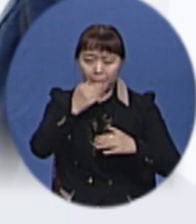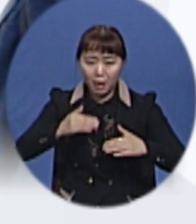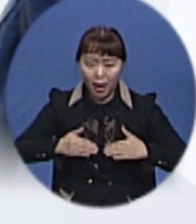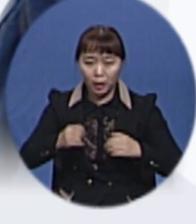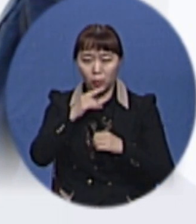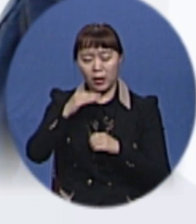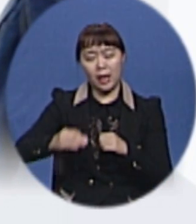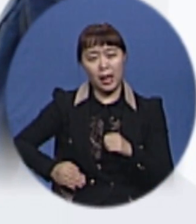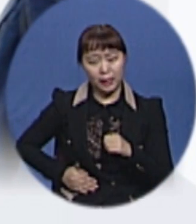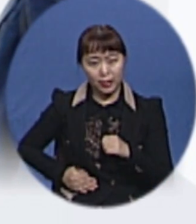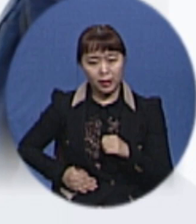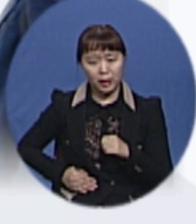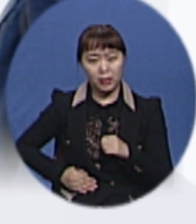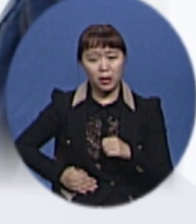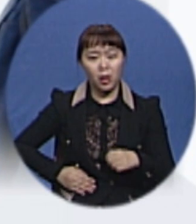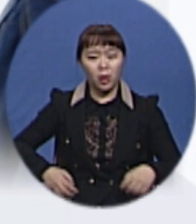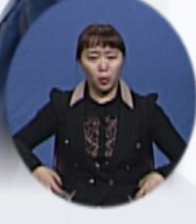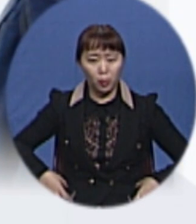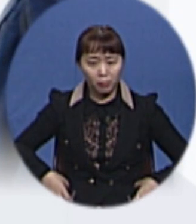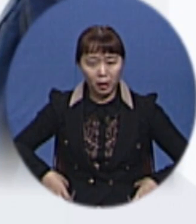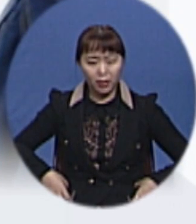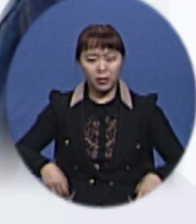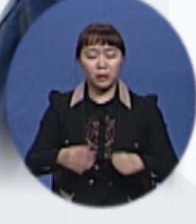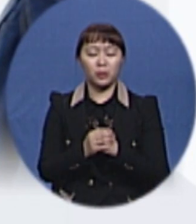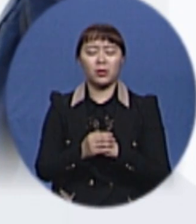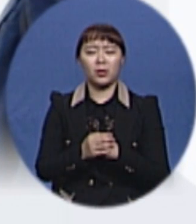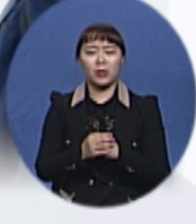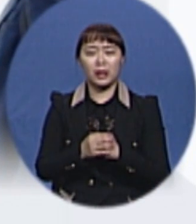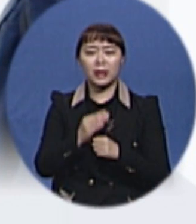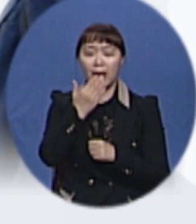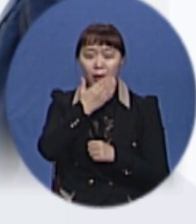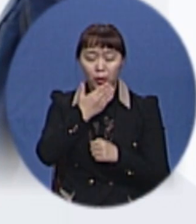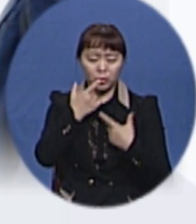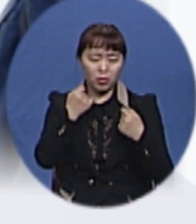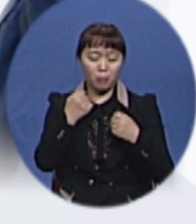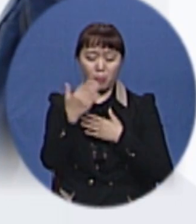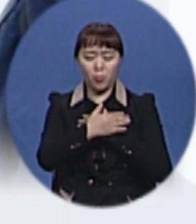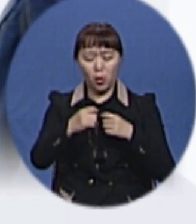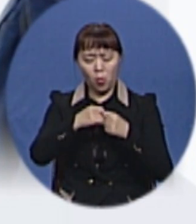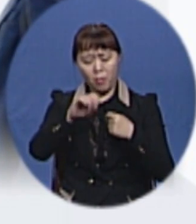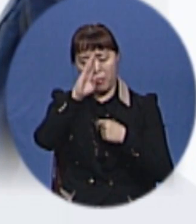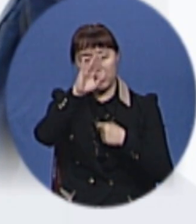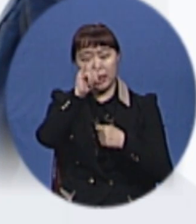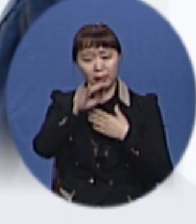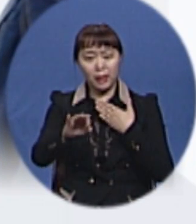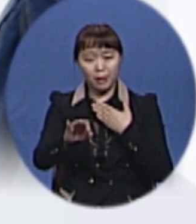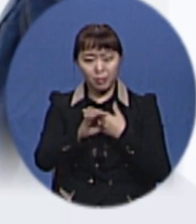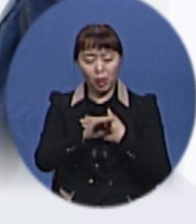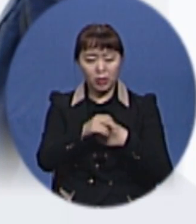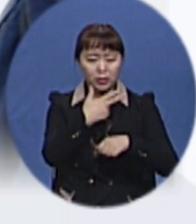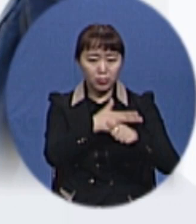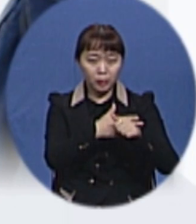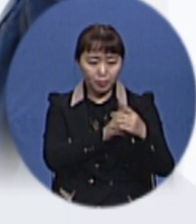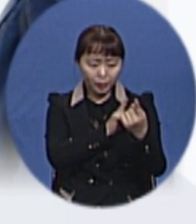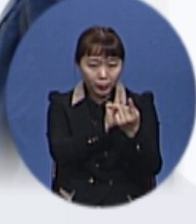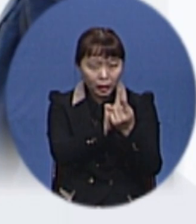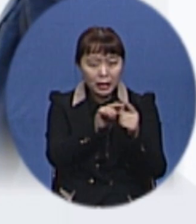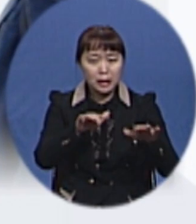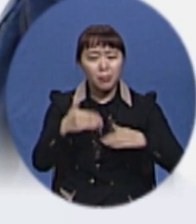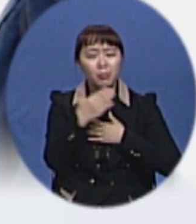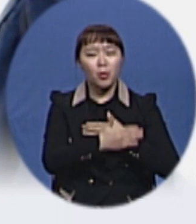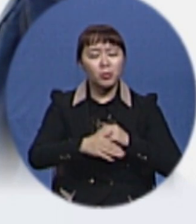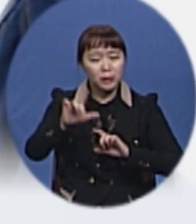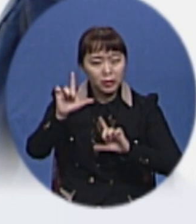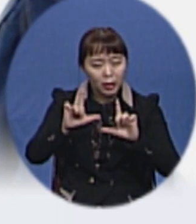폐, 간, 콩팥질환, 당뇨 등 만성질환이 있는 사람들은 주치의와 만나 현재